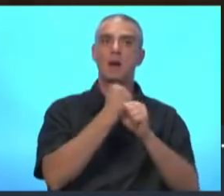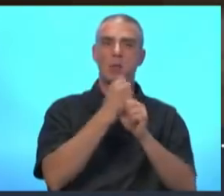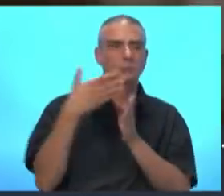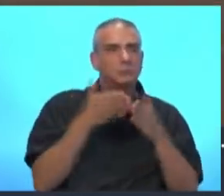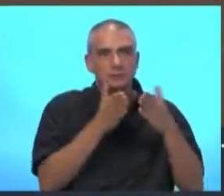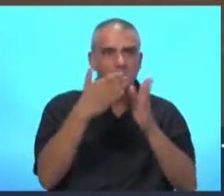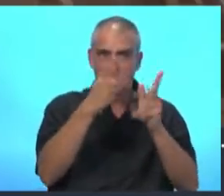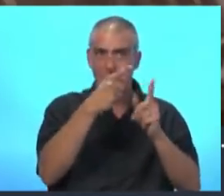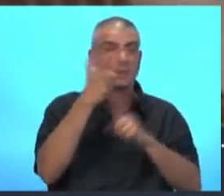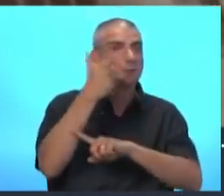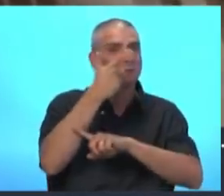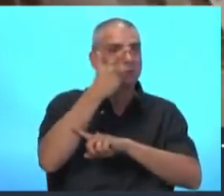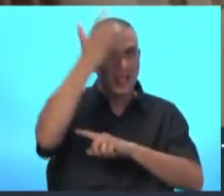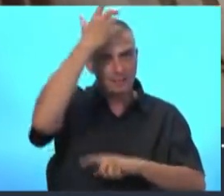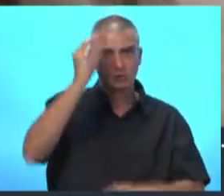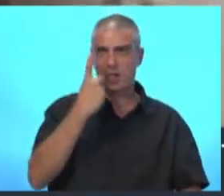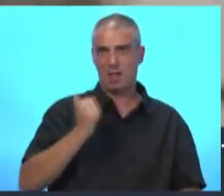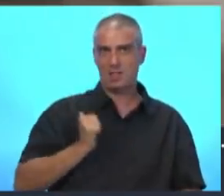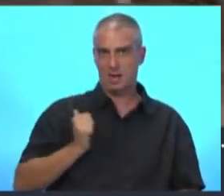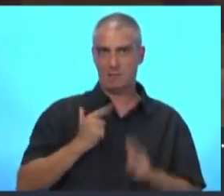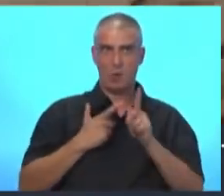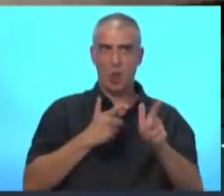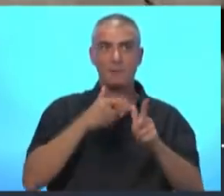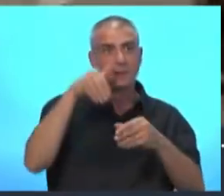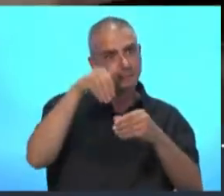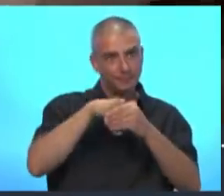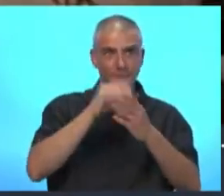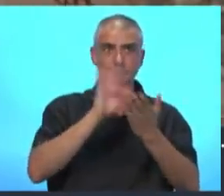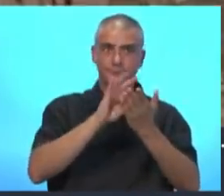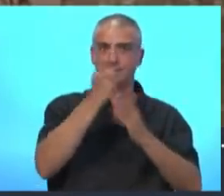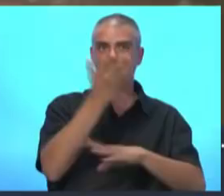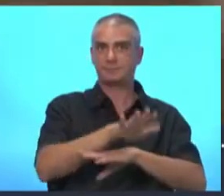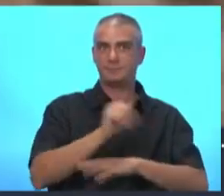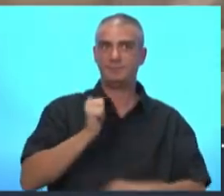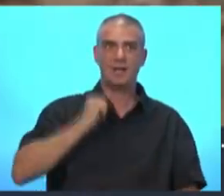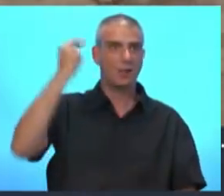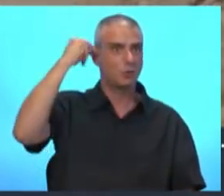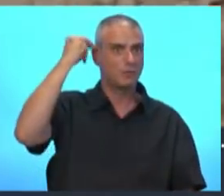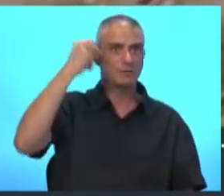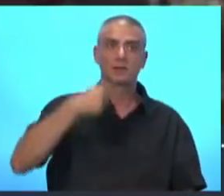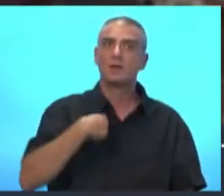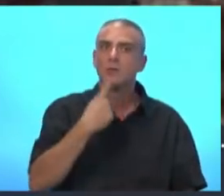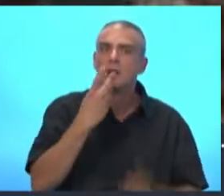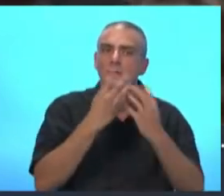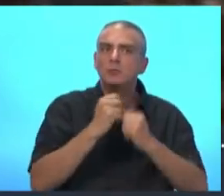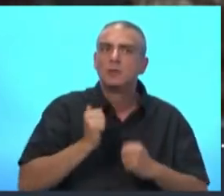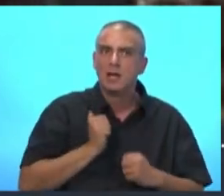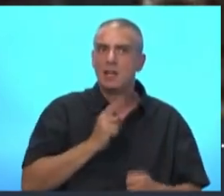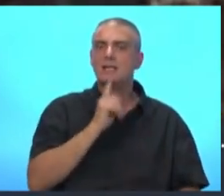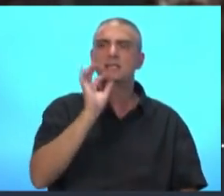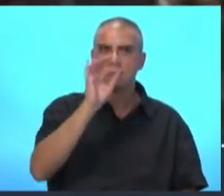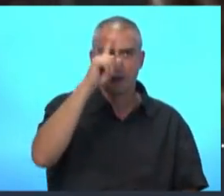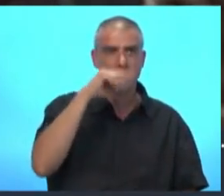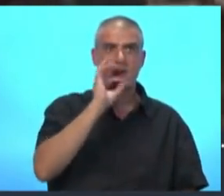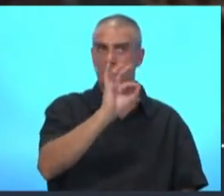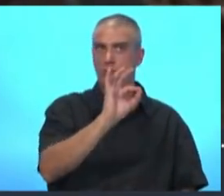המחנה ממצלמת הקסדה של אחד הלוחמים בליל התקרית שבה נהרג לוחם דובדבן. אני בעול לעיית אל-ג'נדי, לאם אל-ג'נדו, מעול ג'נדי לכל